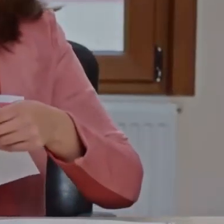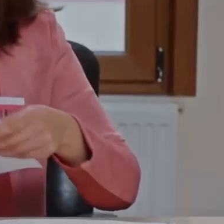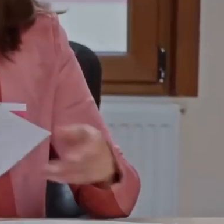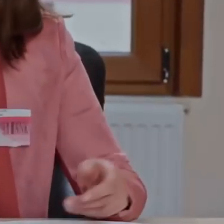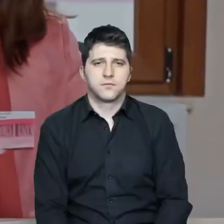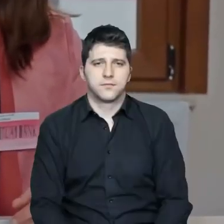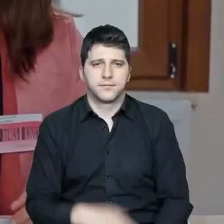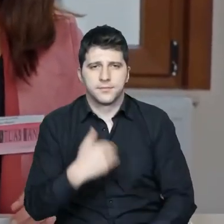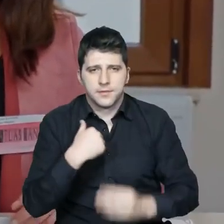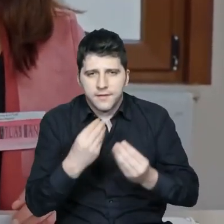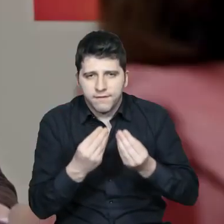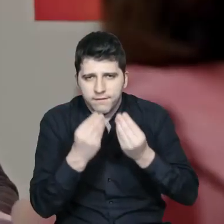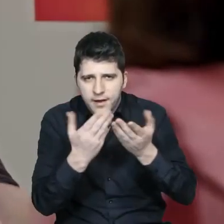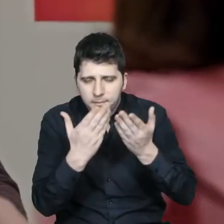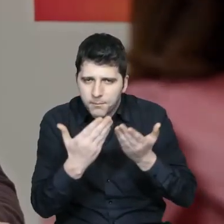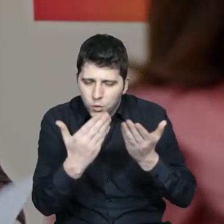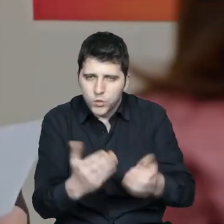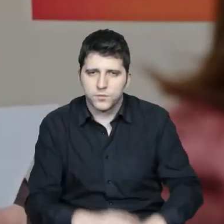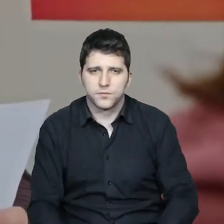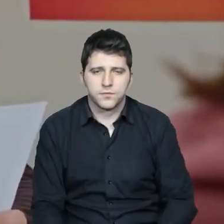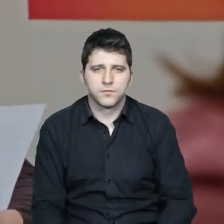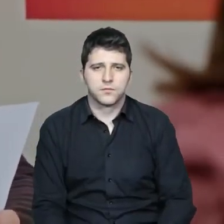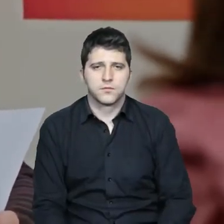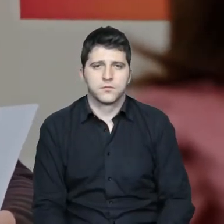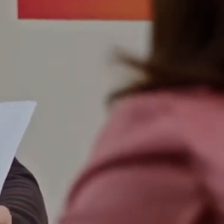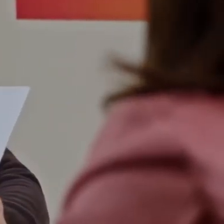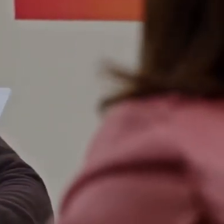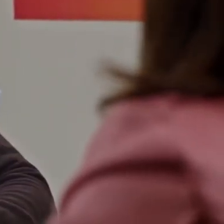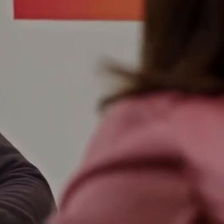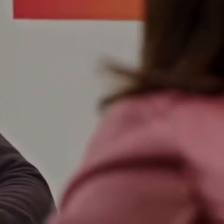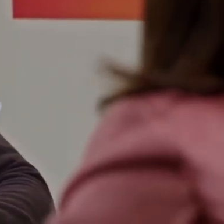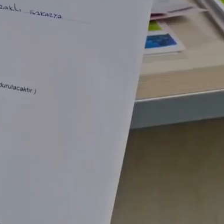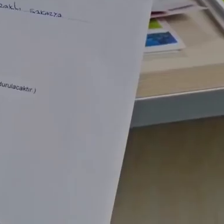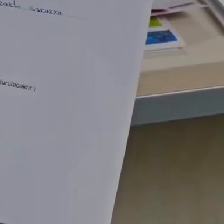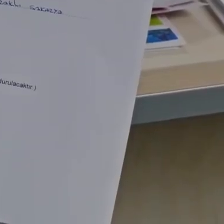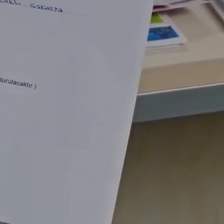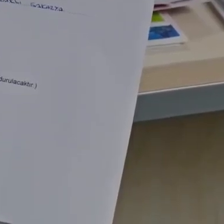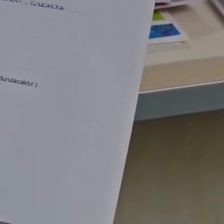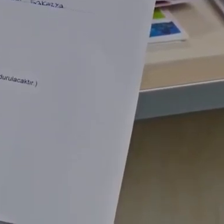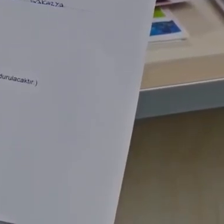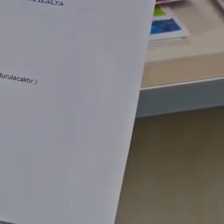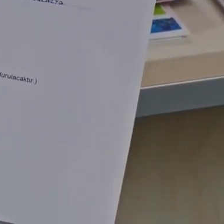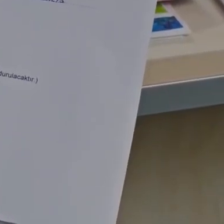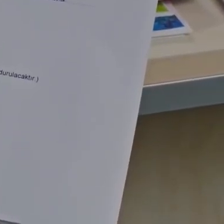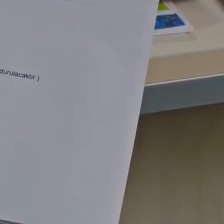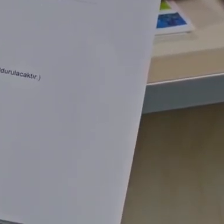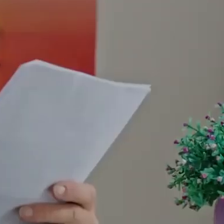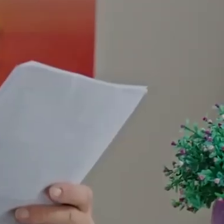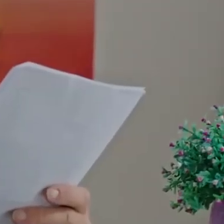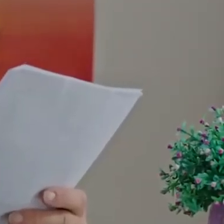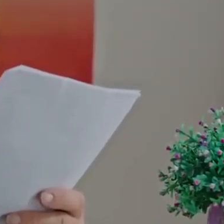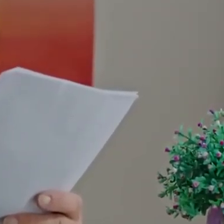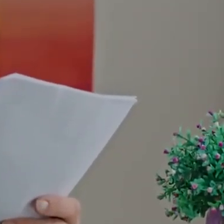Ben şöyle teslim edeyim size. Buyurun. İbrahim imza attığı sözleşmenin nüshasına göz gezdiriyor.